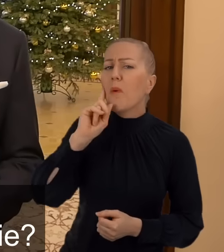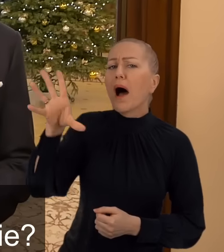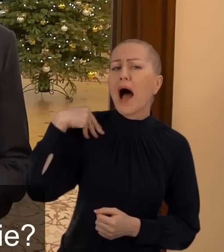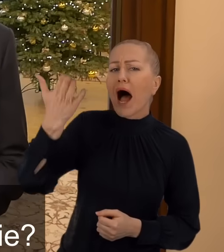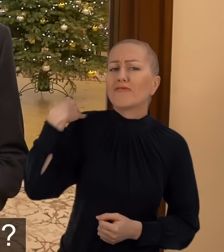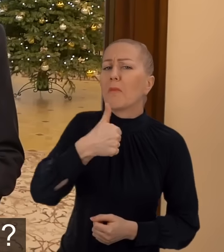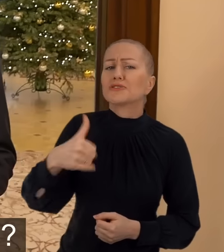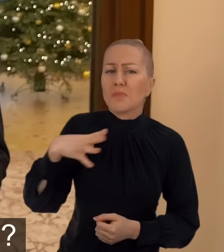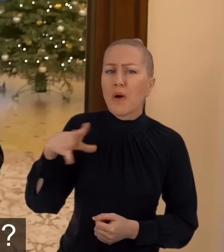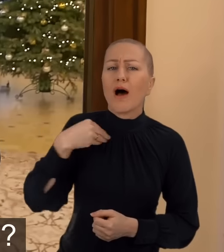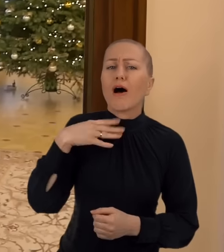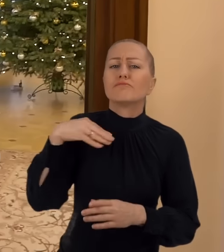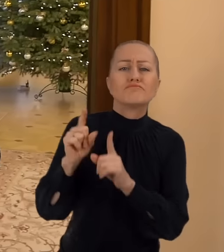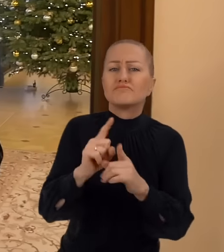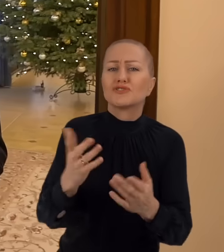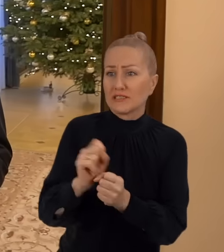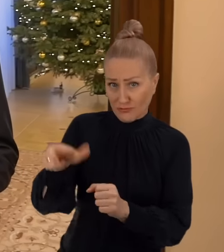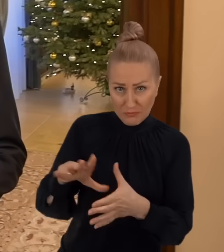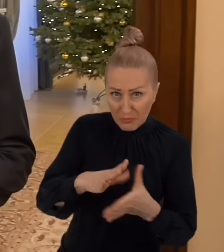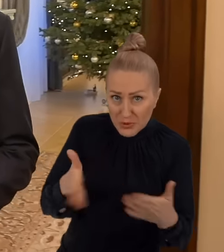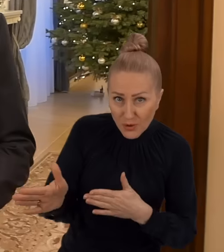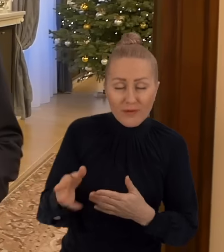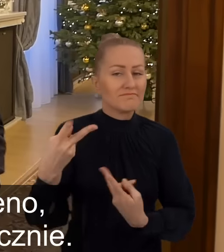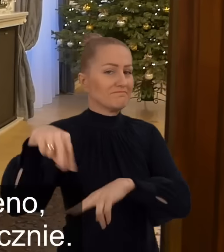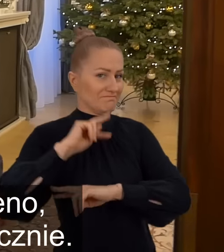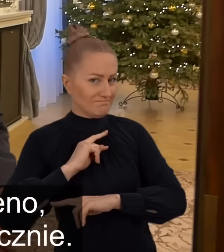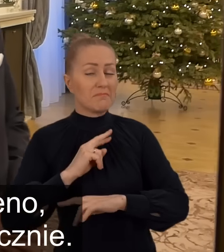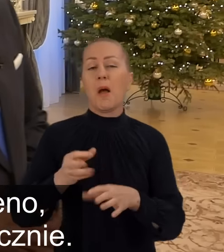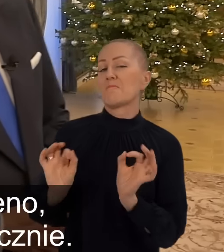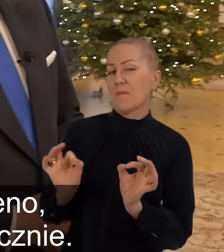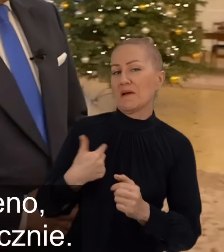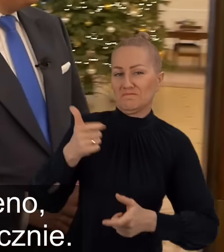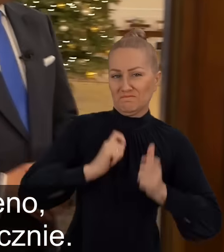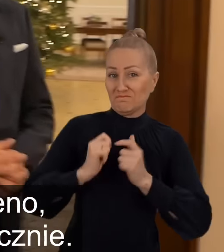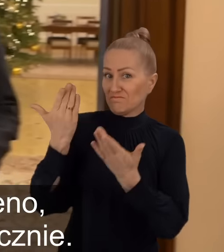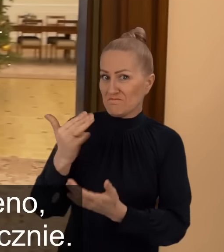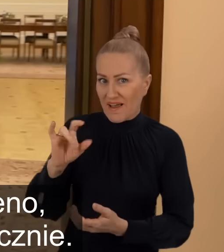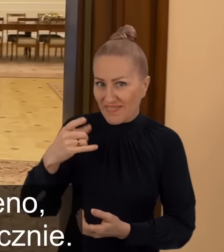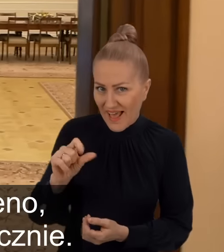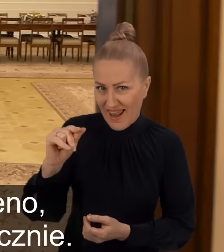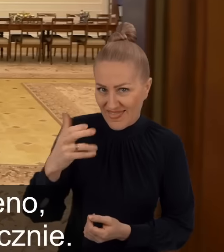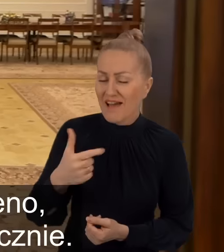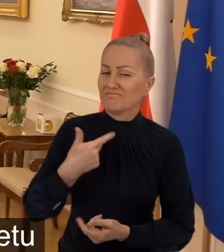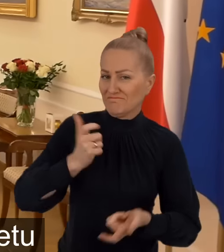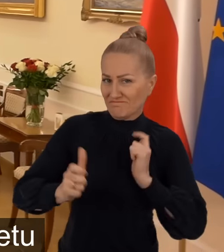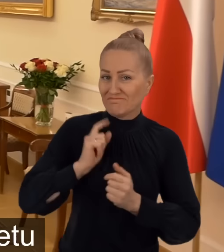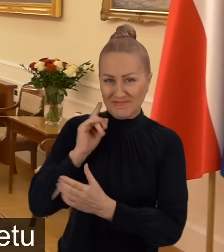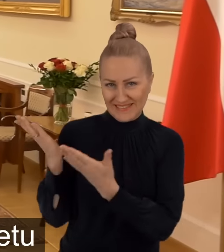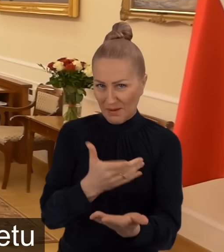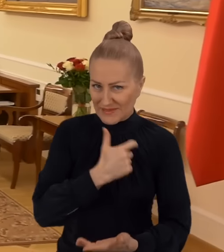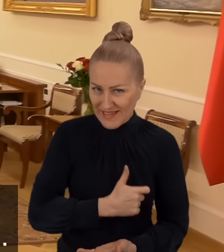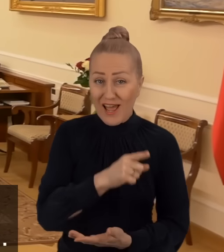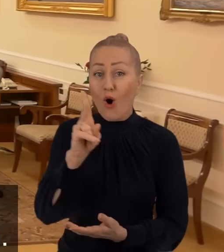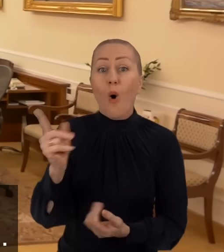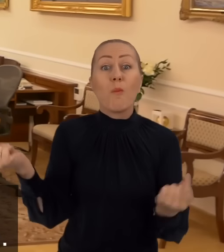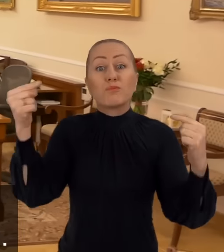w poprzednim podcaście? Wszystko u niego w porządku? Przejęłam pałeczkę. Bardzo dobrze. Bardzo się cieszę, pani Magdaleno, więc zapraszam oczywiście serdecznie. Ci, którzy przychodzą do